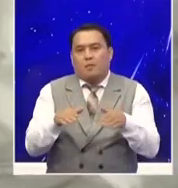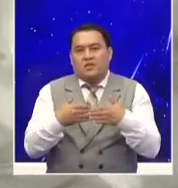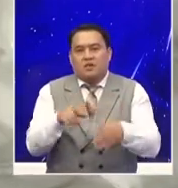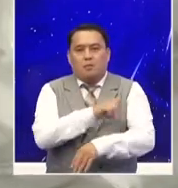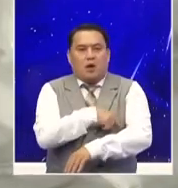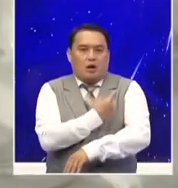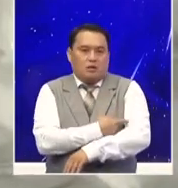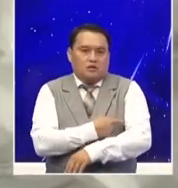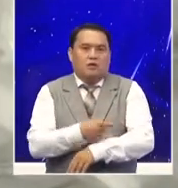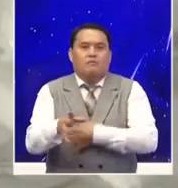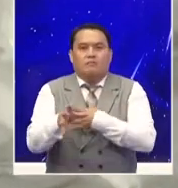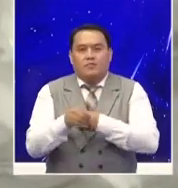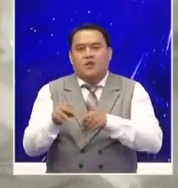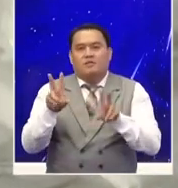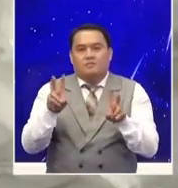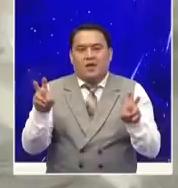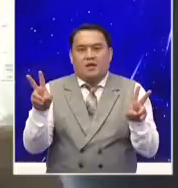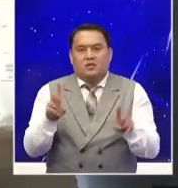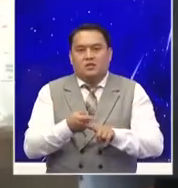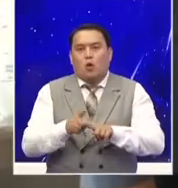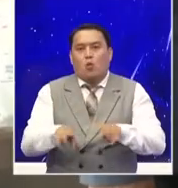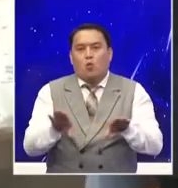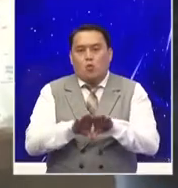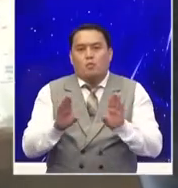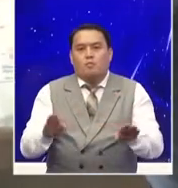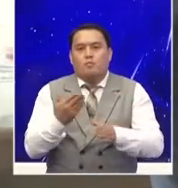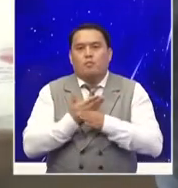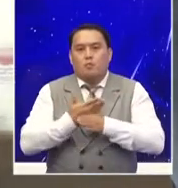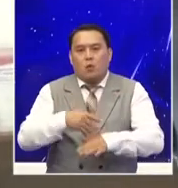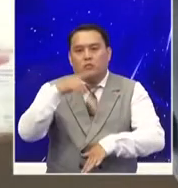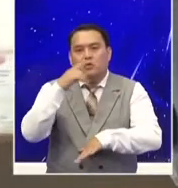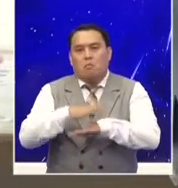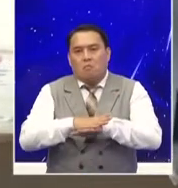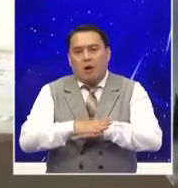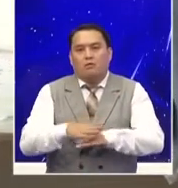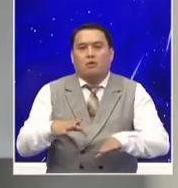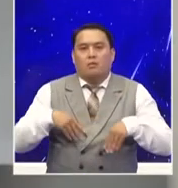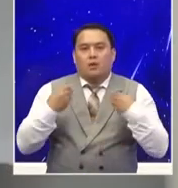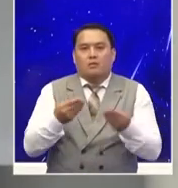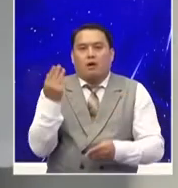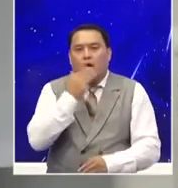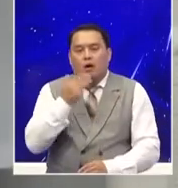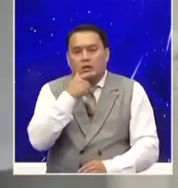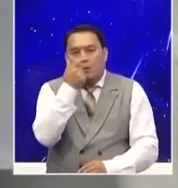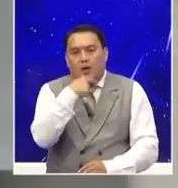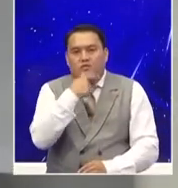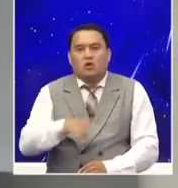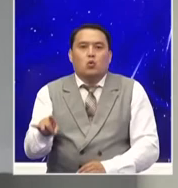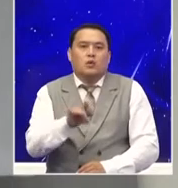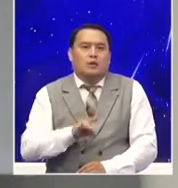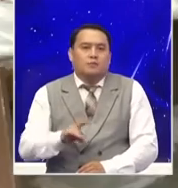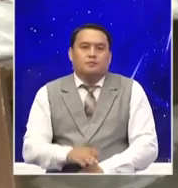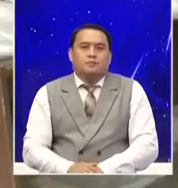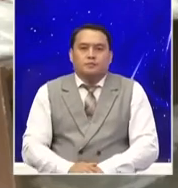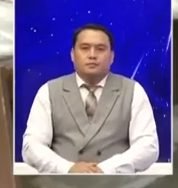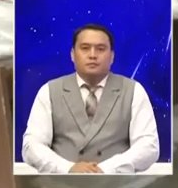больницы. В рамках акции «Безбергемос» аналогичную помощь представители банка намерены оказать также больницам Каратальского и Панфиловского районов.